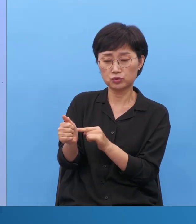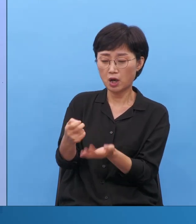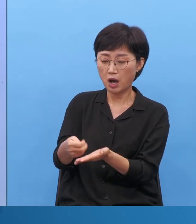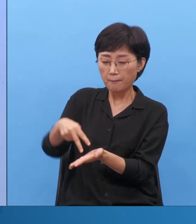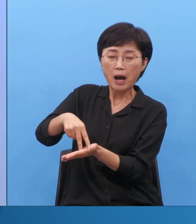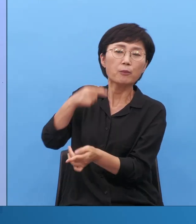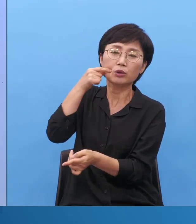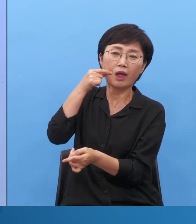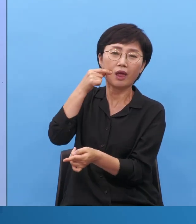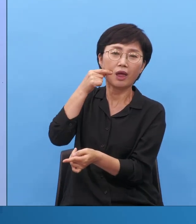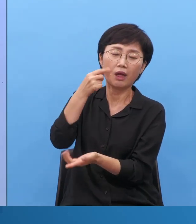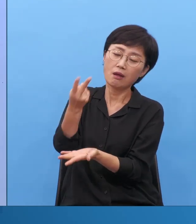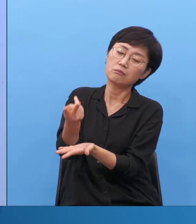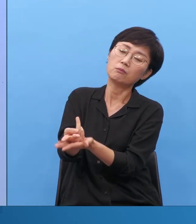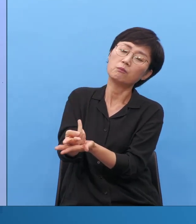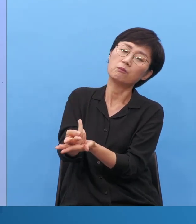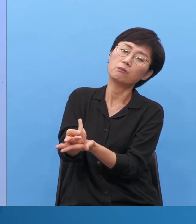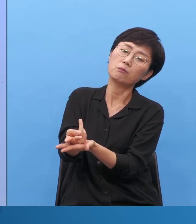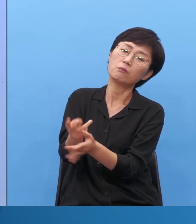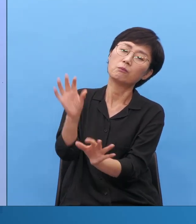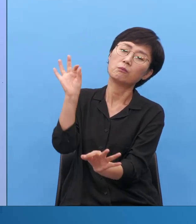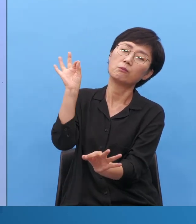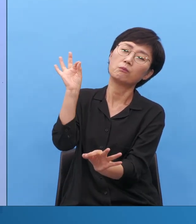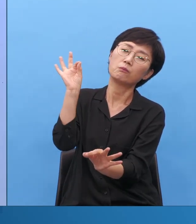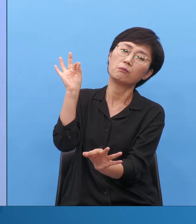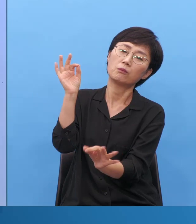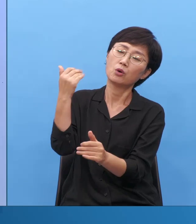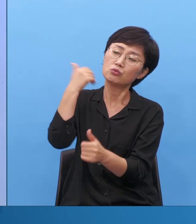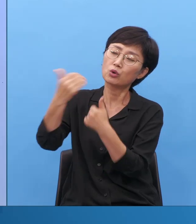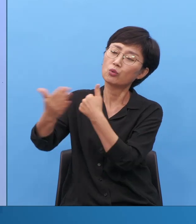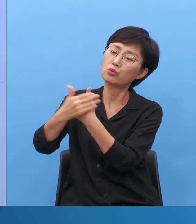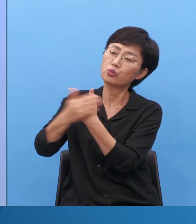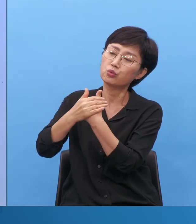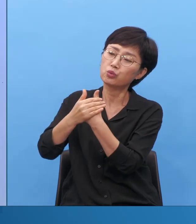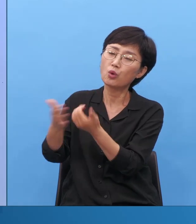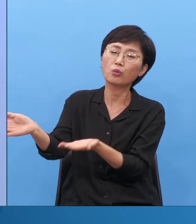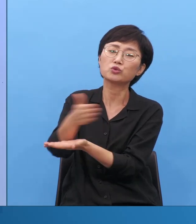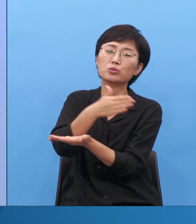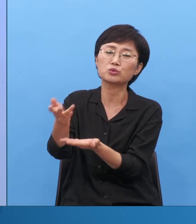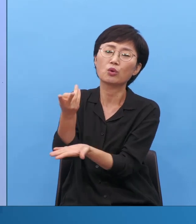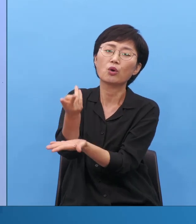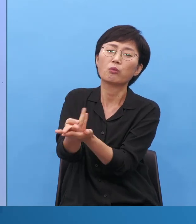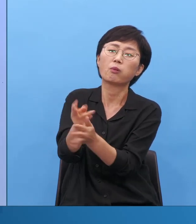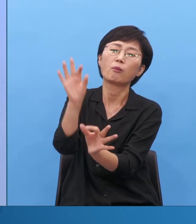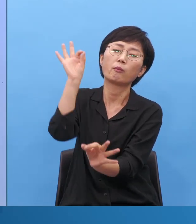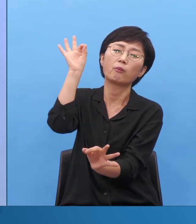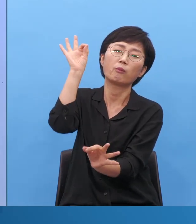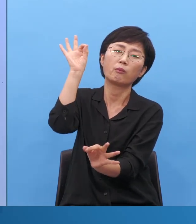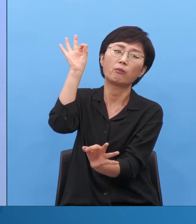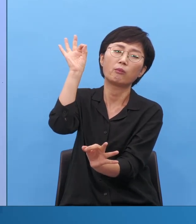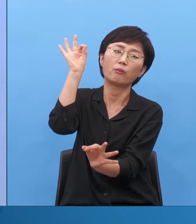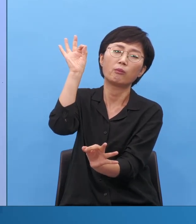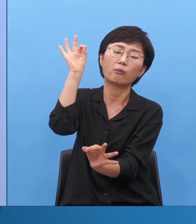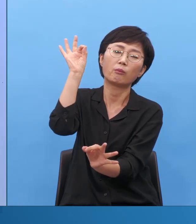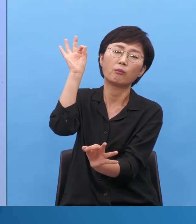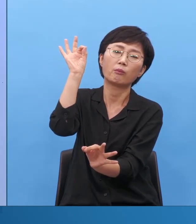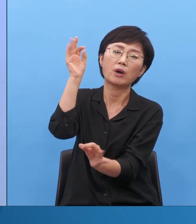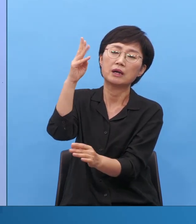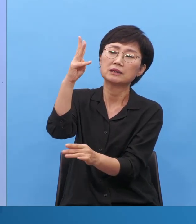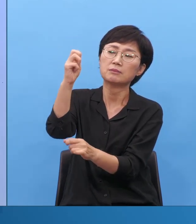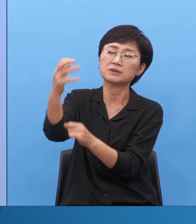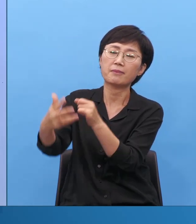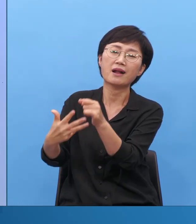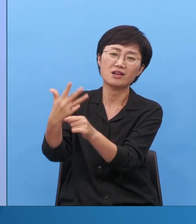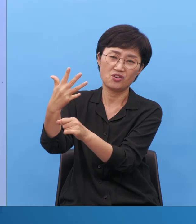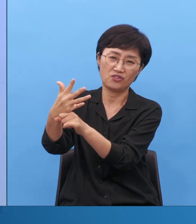30만 병자는 도와줄 사람이 없어요. And to this man who is disabled, there's no one who could help him either. 이때 예수님께서 나타나신